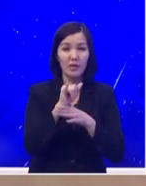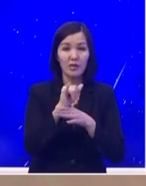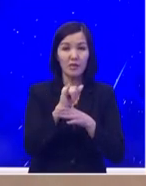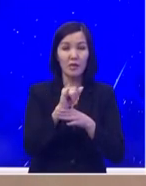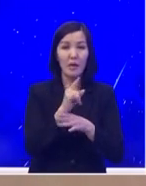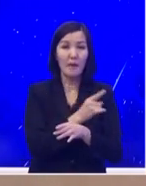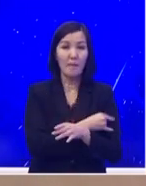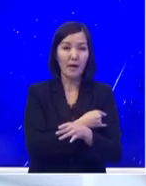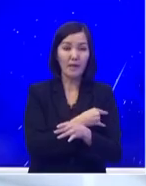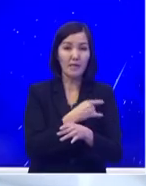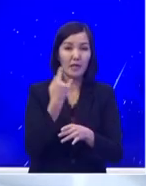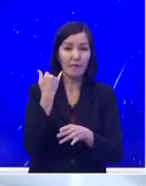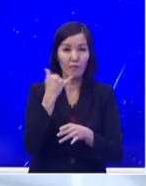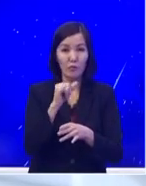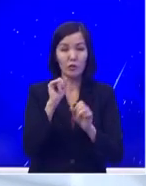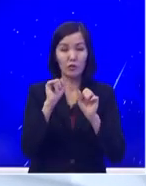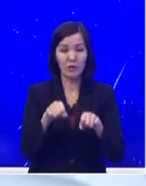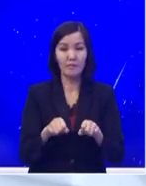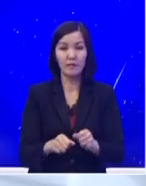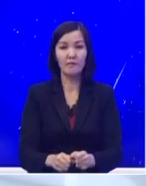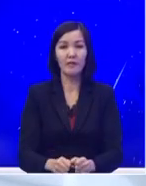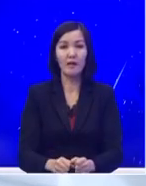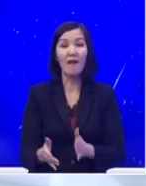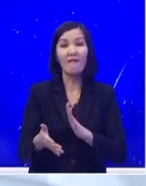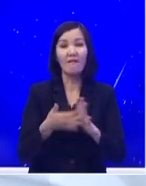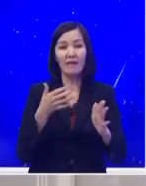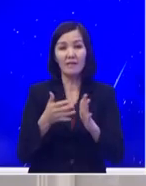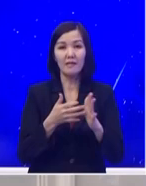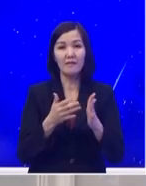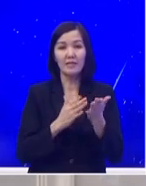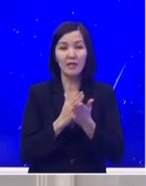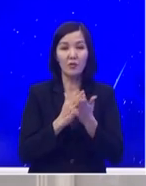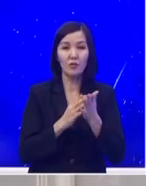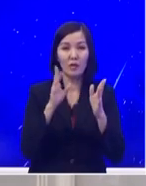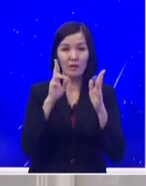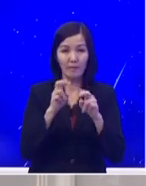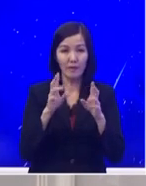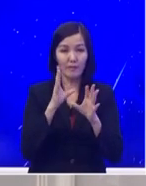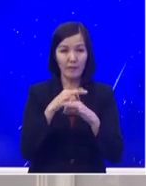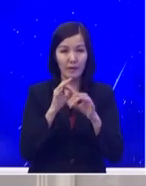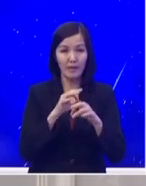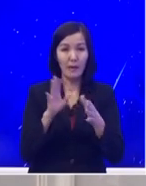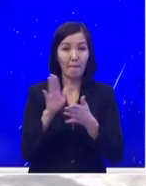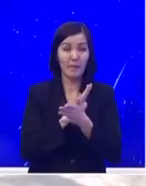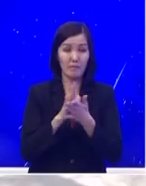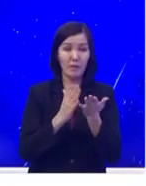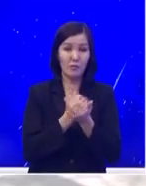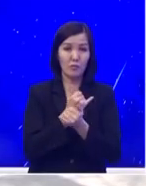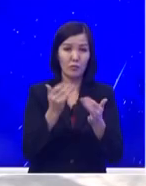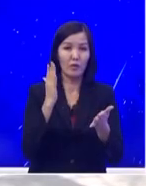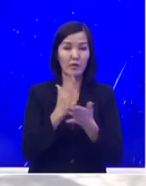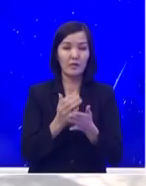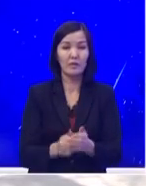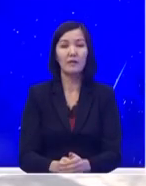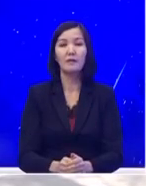по телефону 22 12 61. Вызов сотрудников организации и проведение лабораторных анализов бесплатный. Евгения